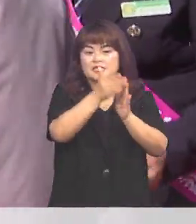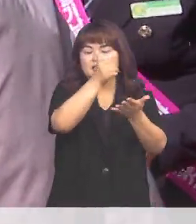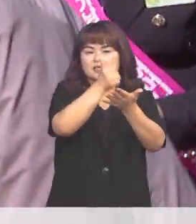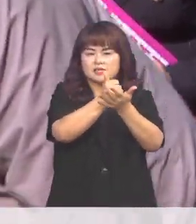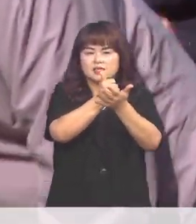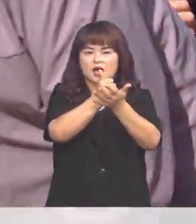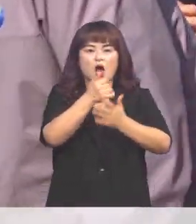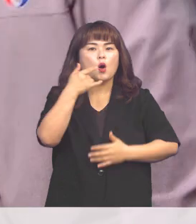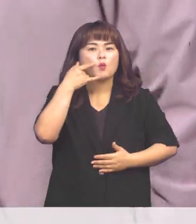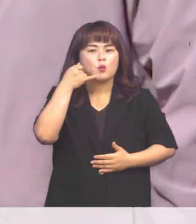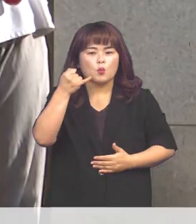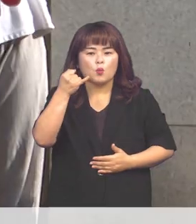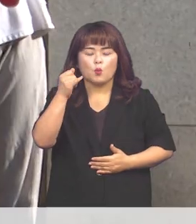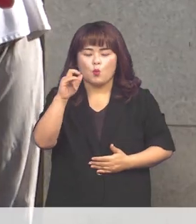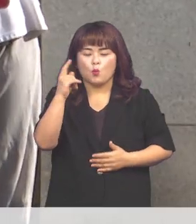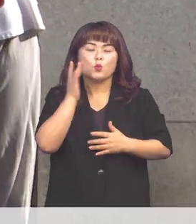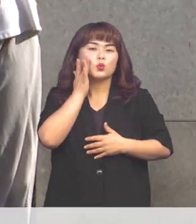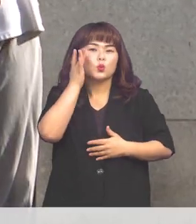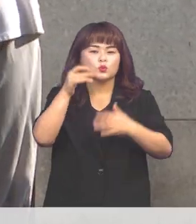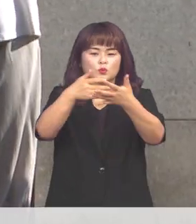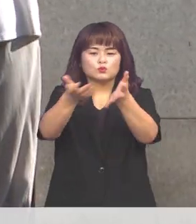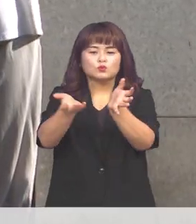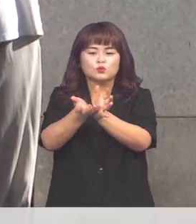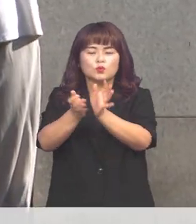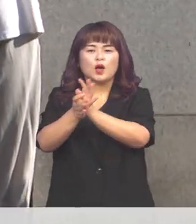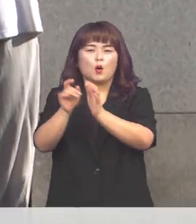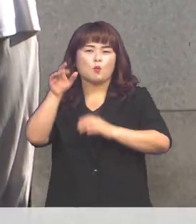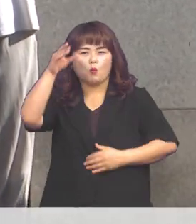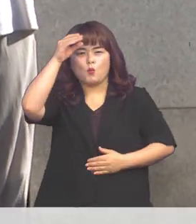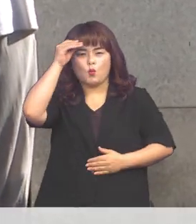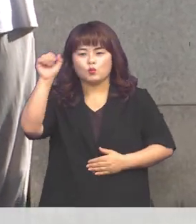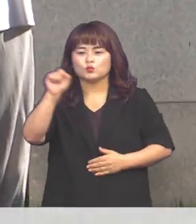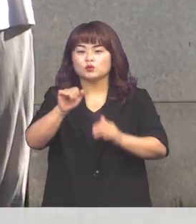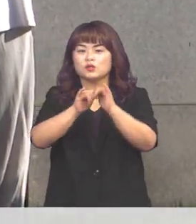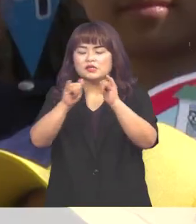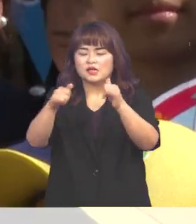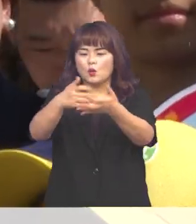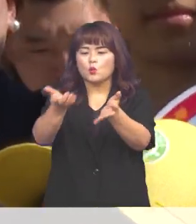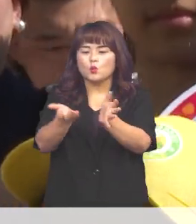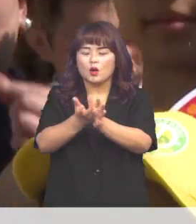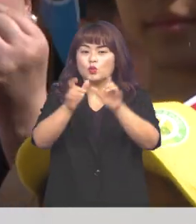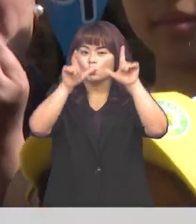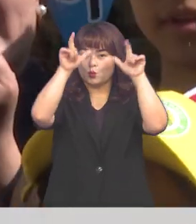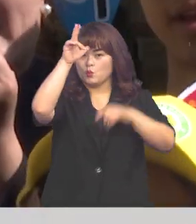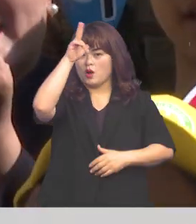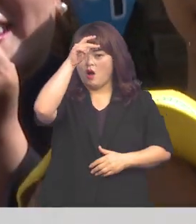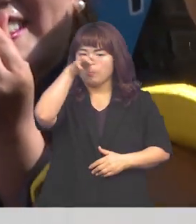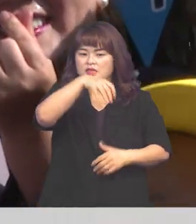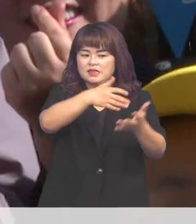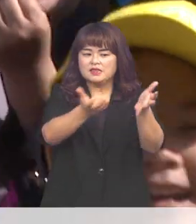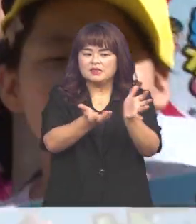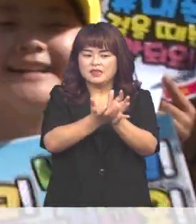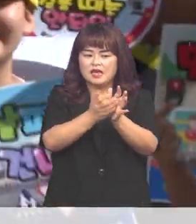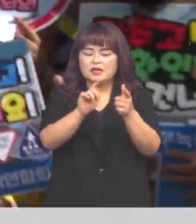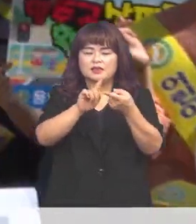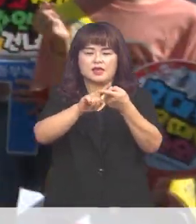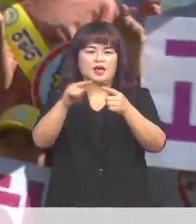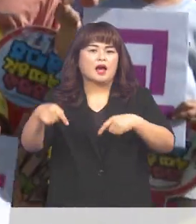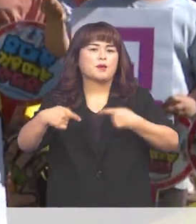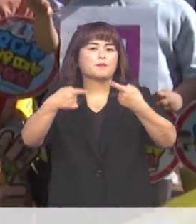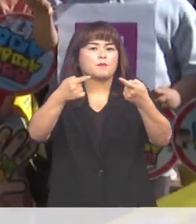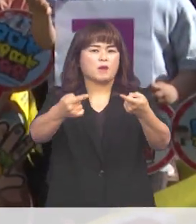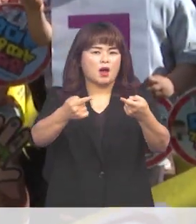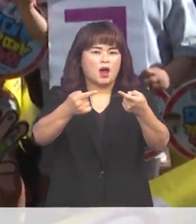중일초 녹색어머니회 및 학부모회, 기흥모범운전자회, 동부경찰서 및 용인교육지원청 관계자들이